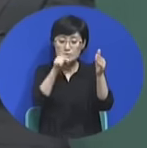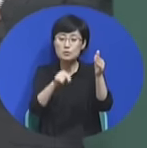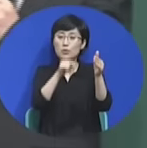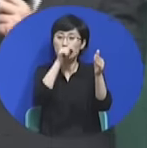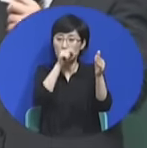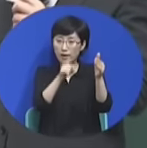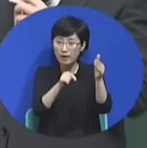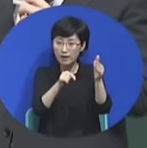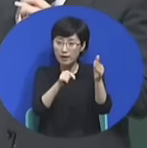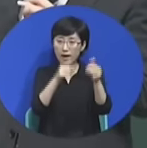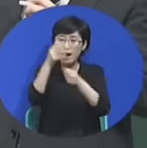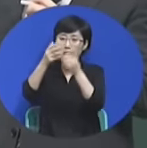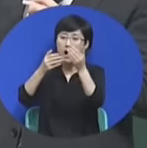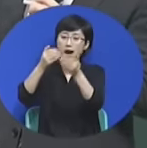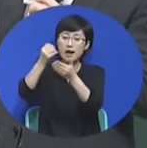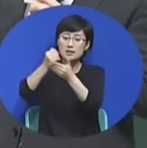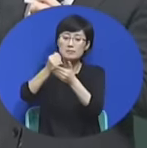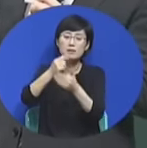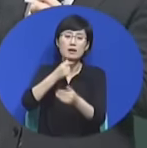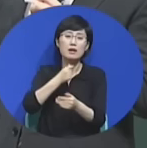거예요.